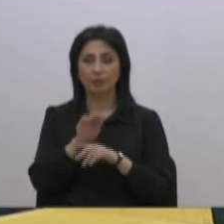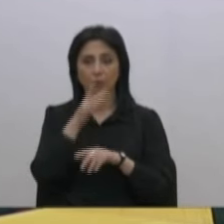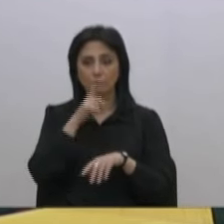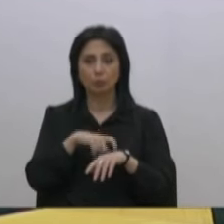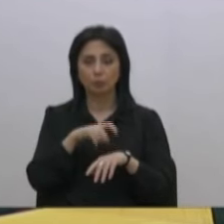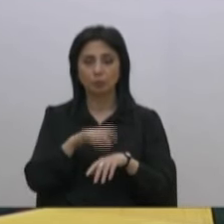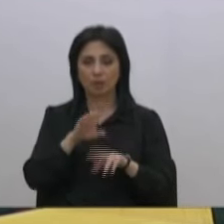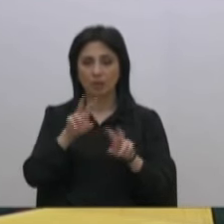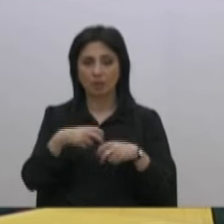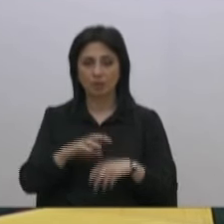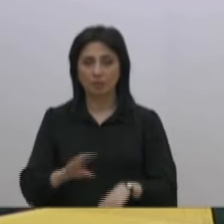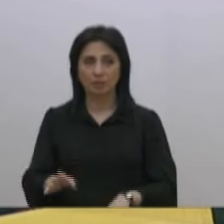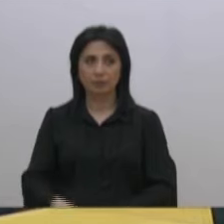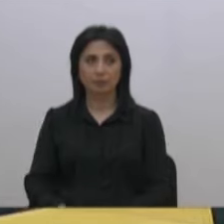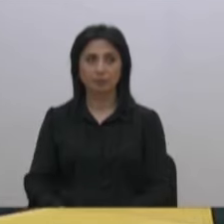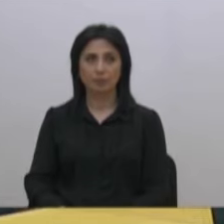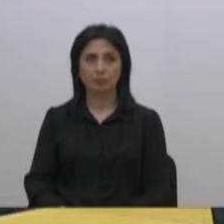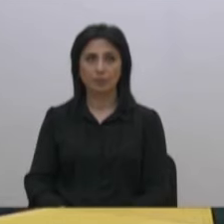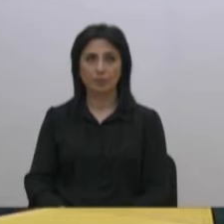დროს არ წაგართვით.